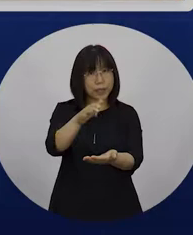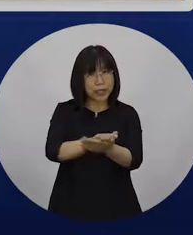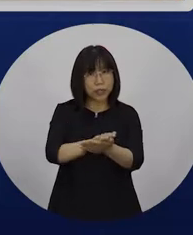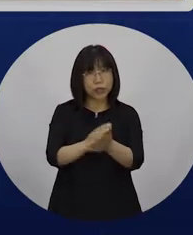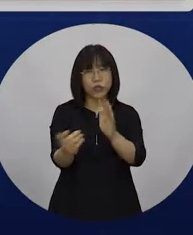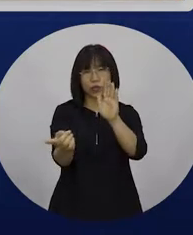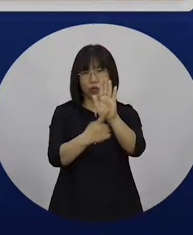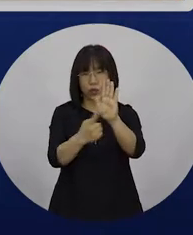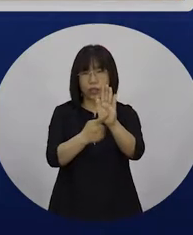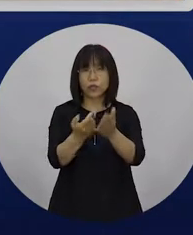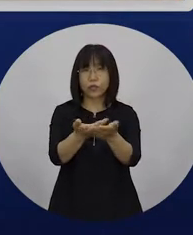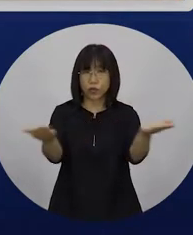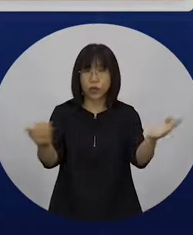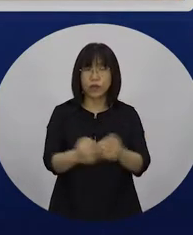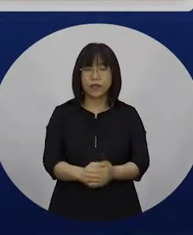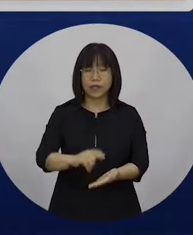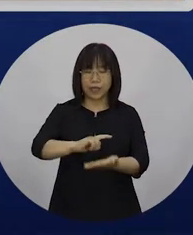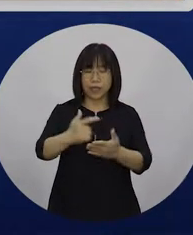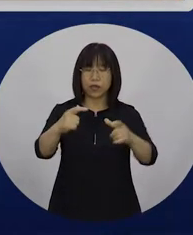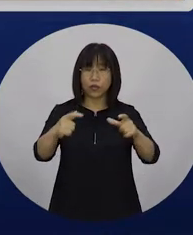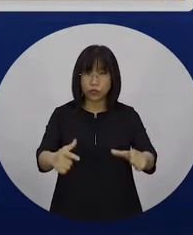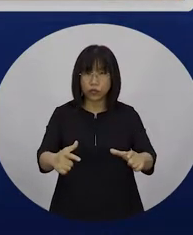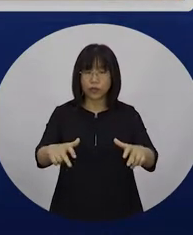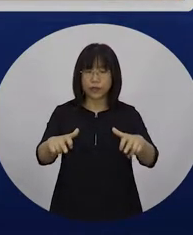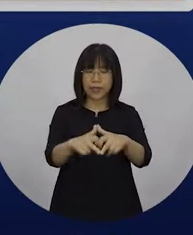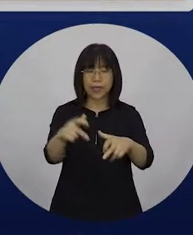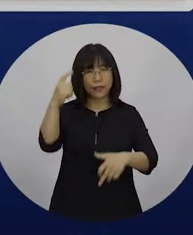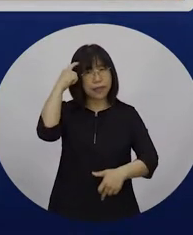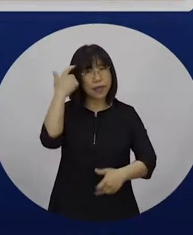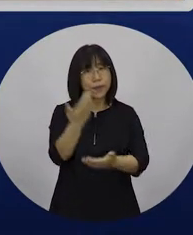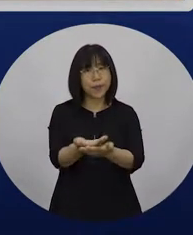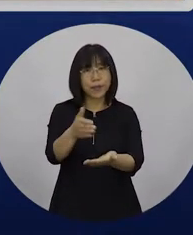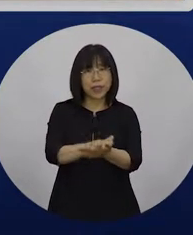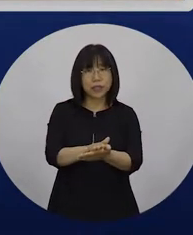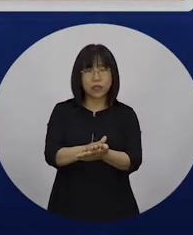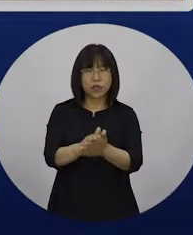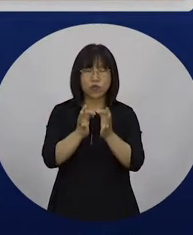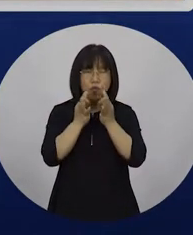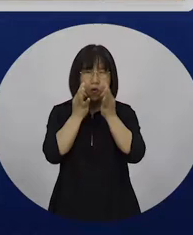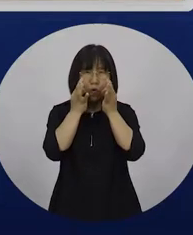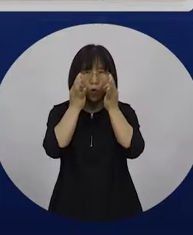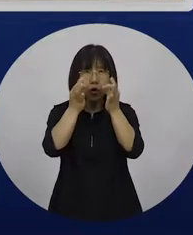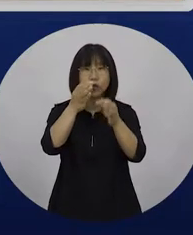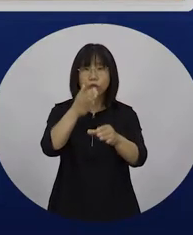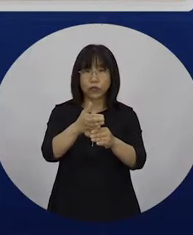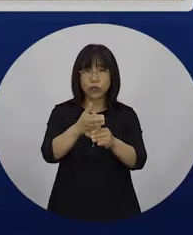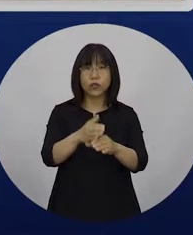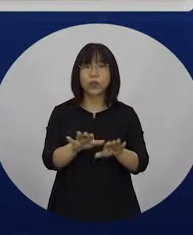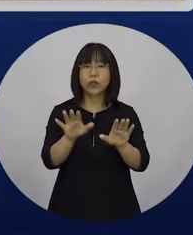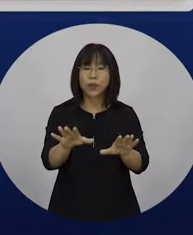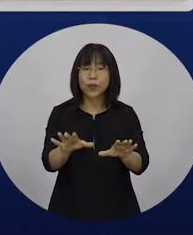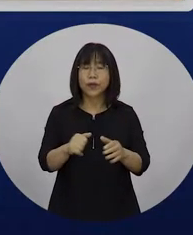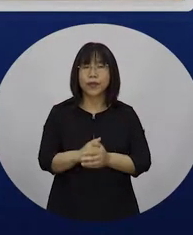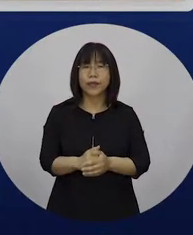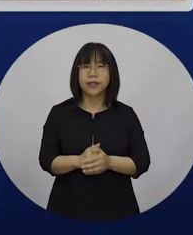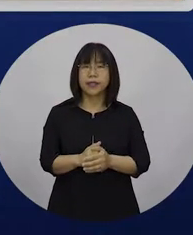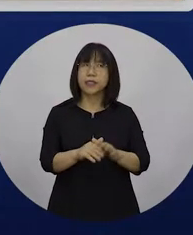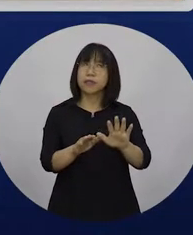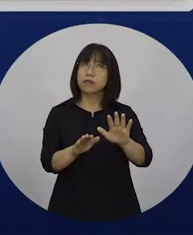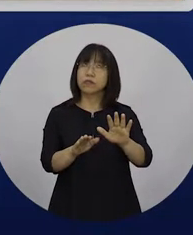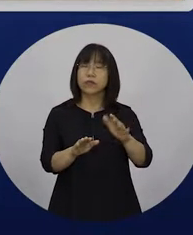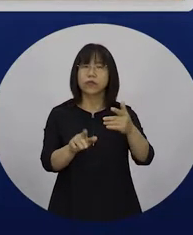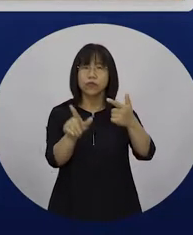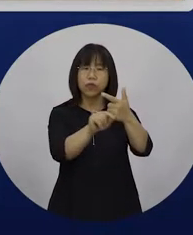바 있는데요 강서구의 장애인식 개선을 위한 노력은 계속됩니다 구가 장애인식 개선 교육의 일환으로